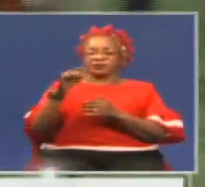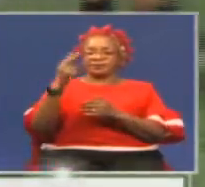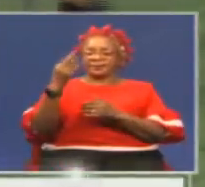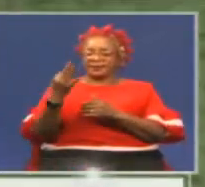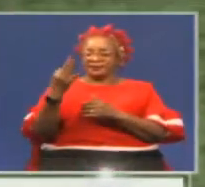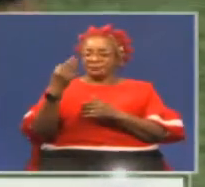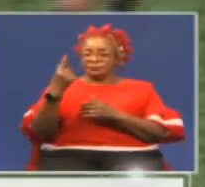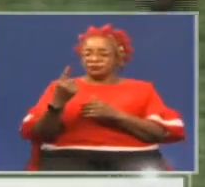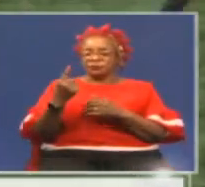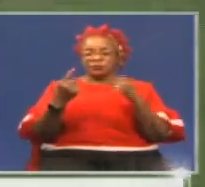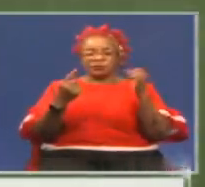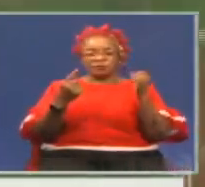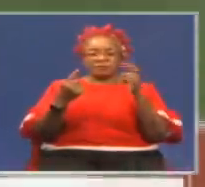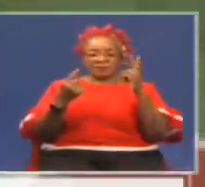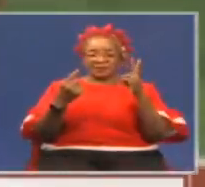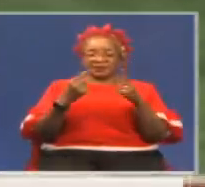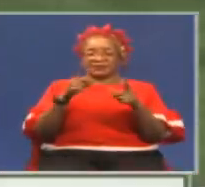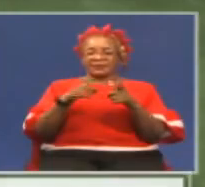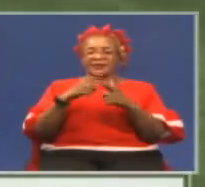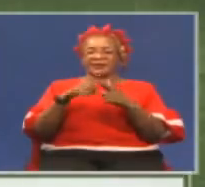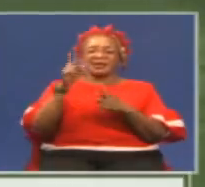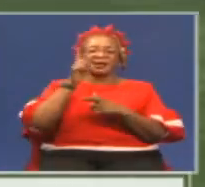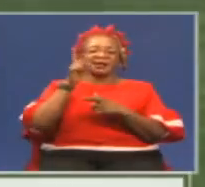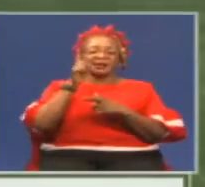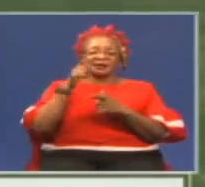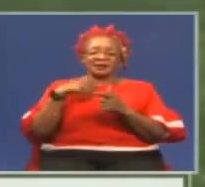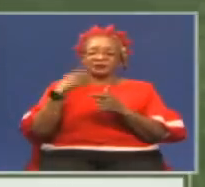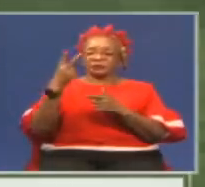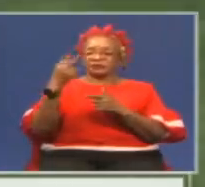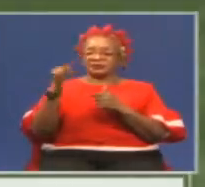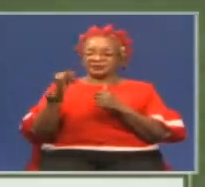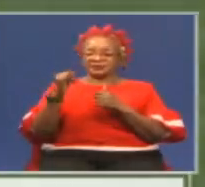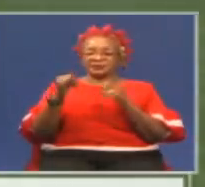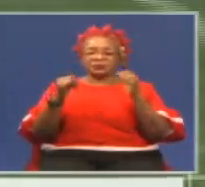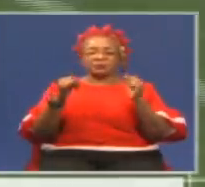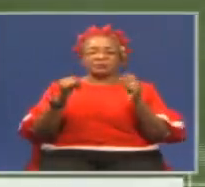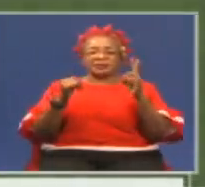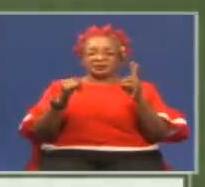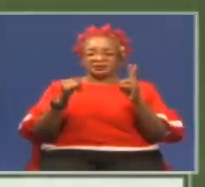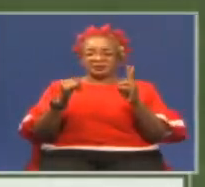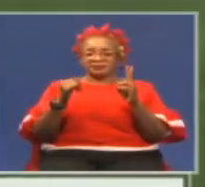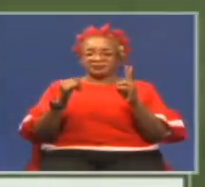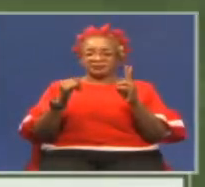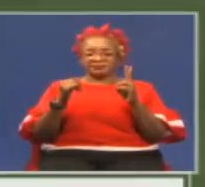12 kabla ya kunyukwa na Uingereza alama 26 kwa 12.